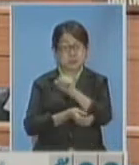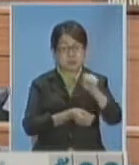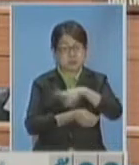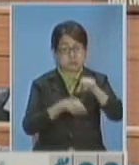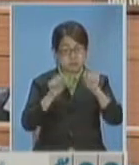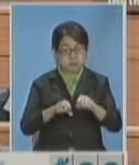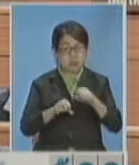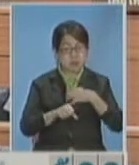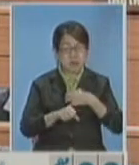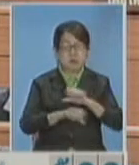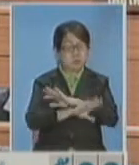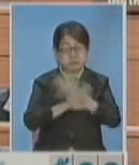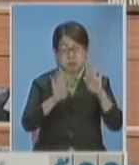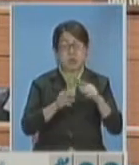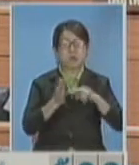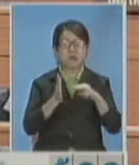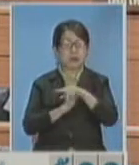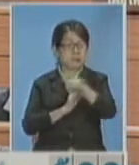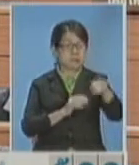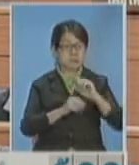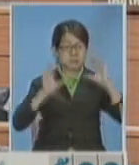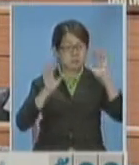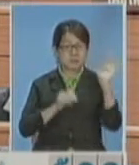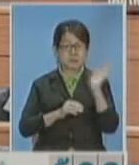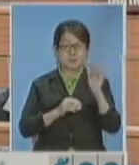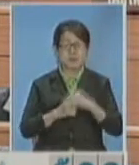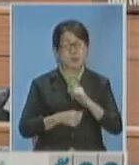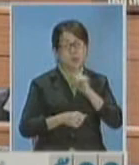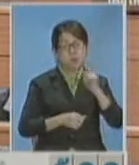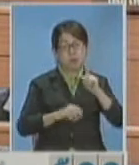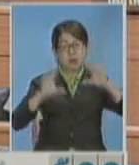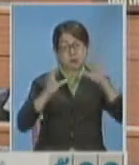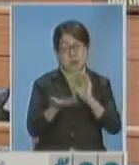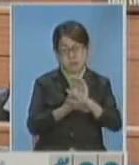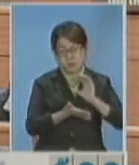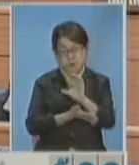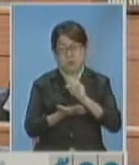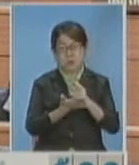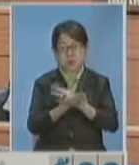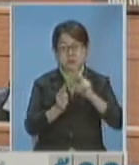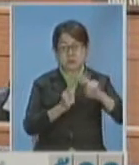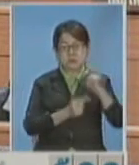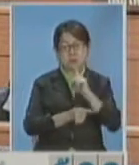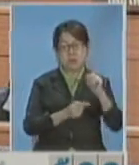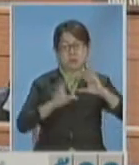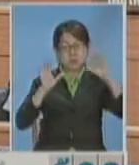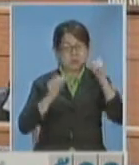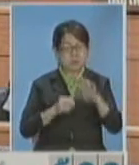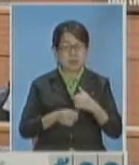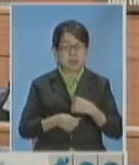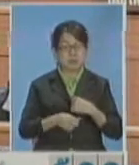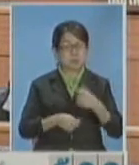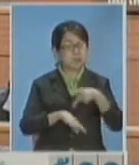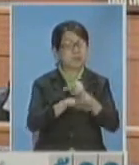มัติสักบาทก็เป็นหน้าที่สภาครับไม่ใช่รัฐบาลเพราะฉะนั้นจะกล่าวว่ารัฐบาลจัดงบประมาณในวาระ2ไม่ได้ประธานผมวินิจฉัย